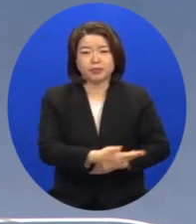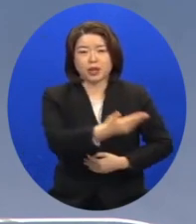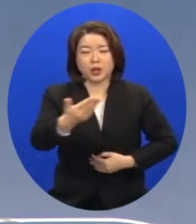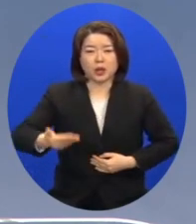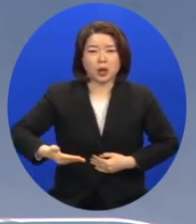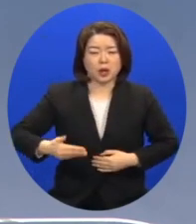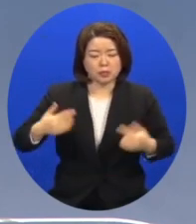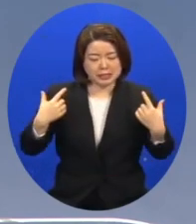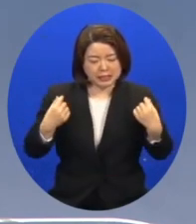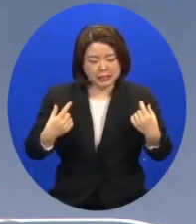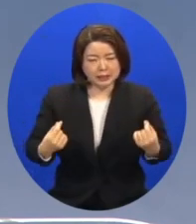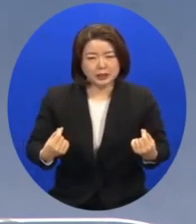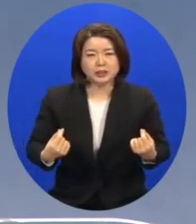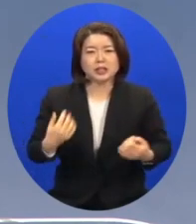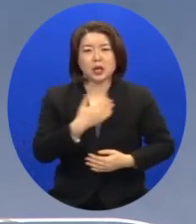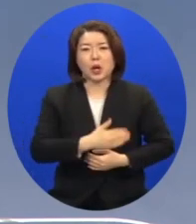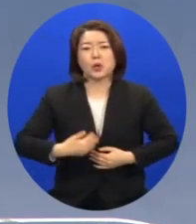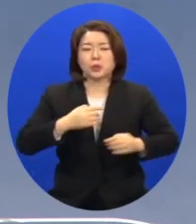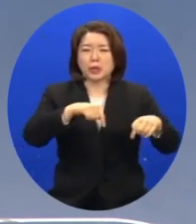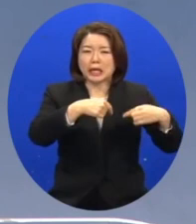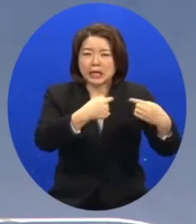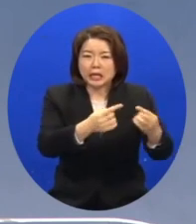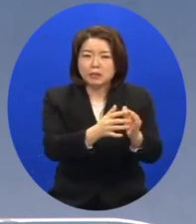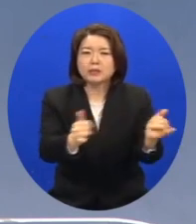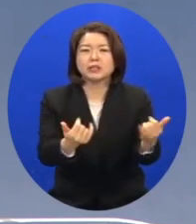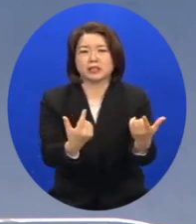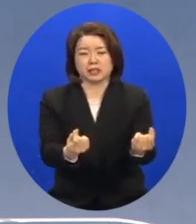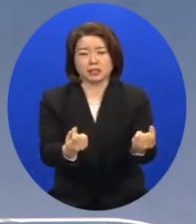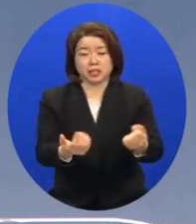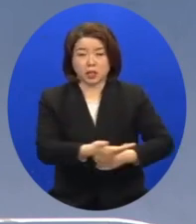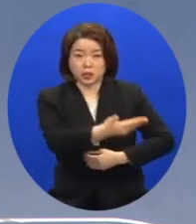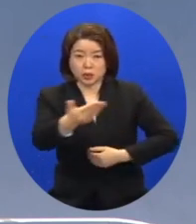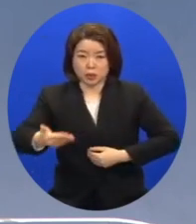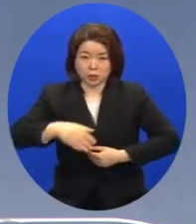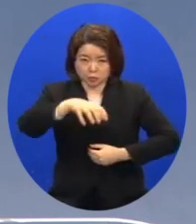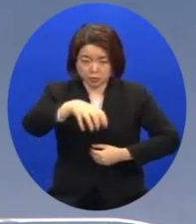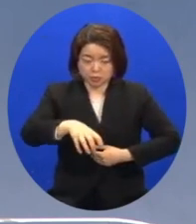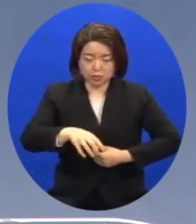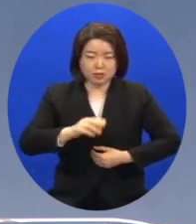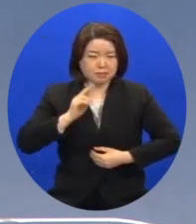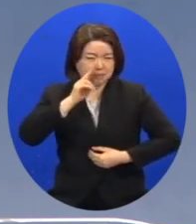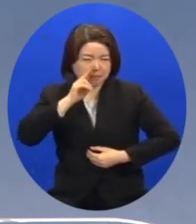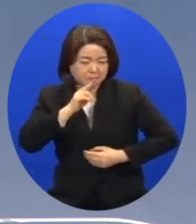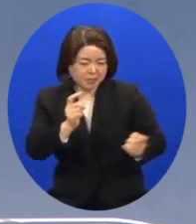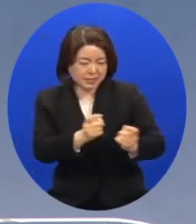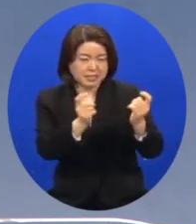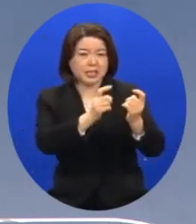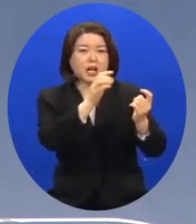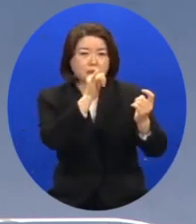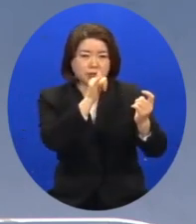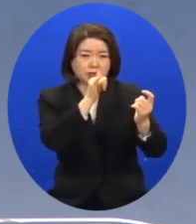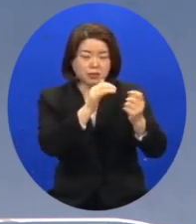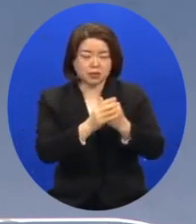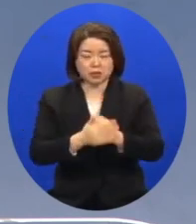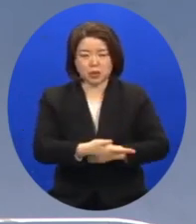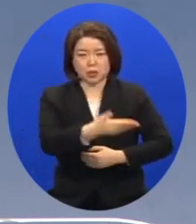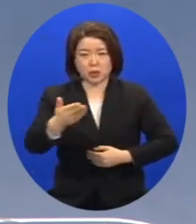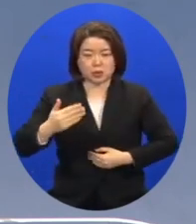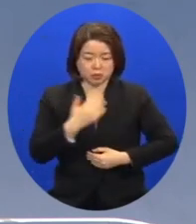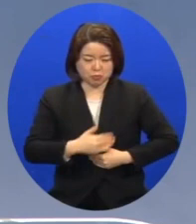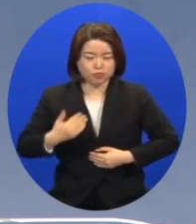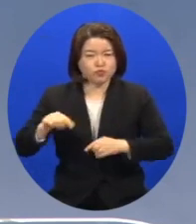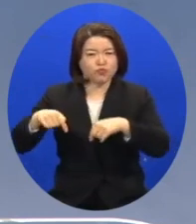아직도 육에 속한 사람들입니다 여러분 가운데서 시기와 싸움이 있으니 여러분은 육에 속한 사람